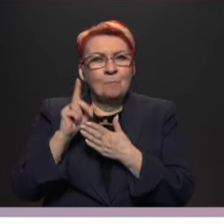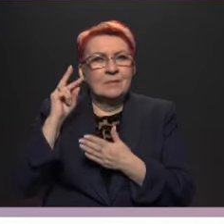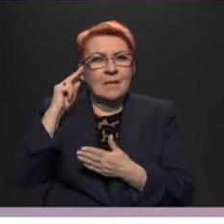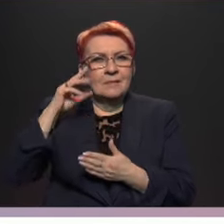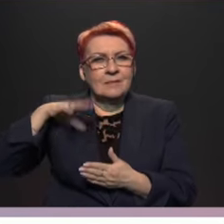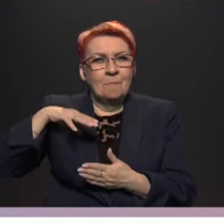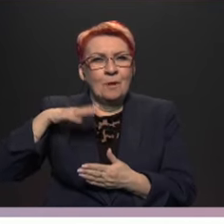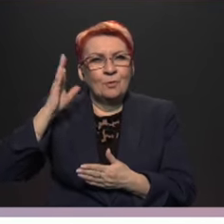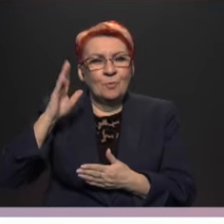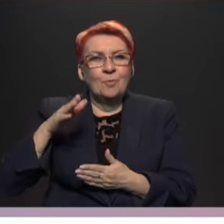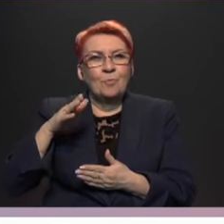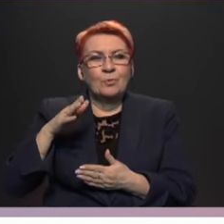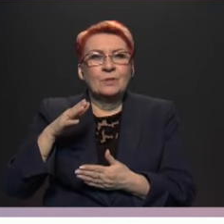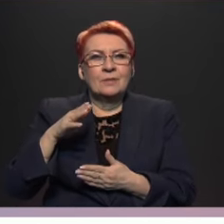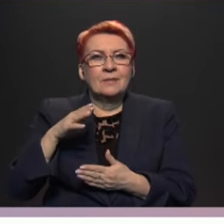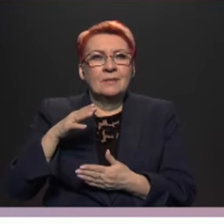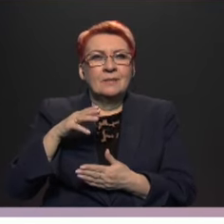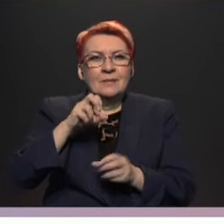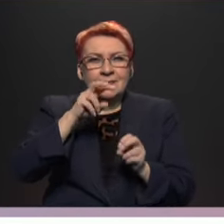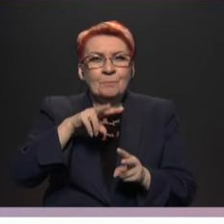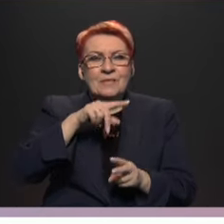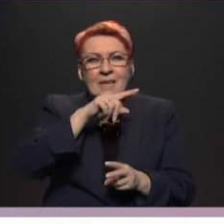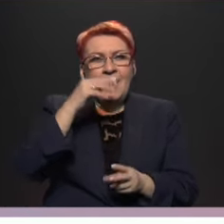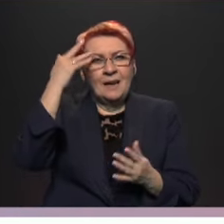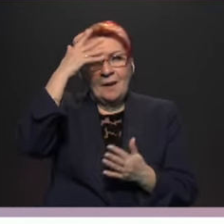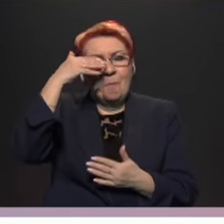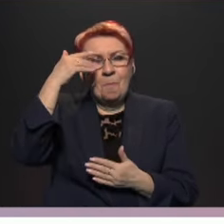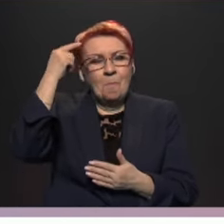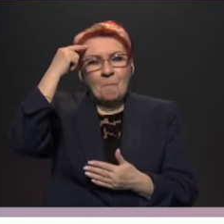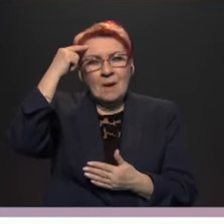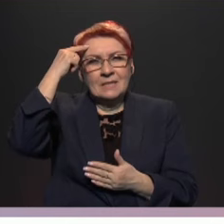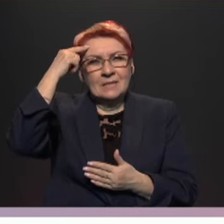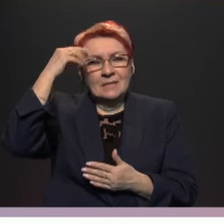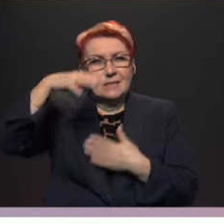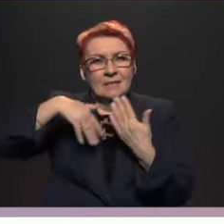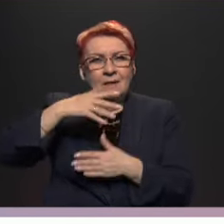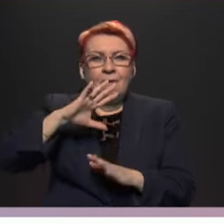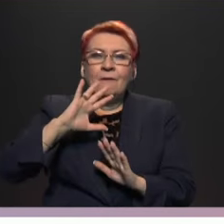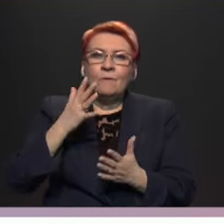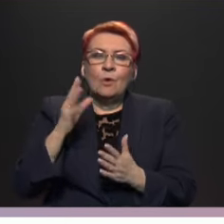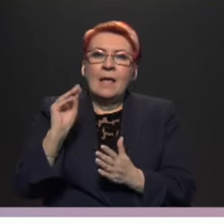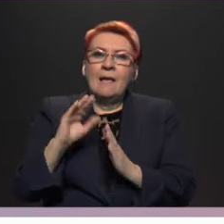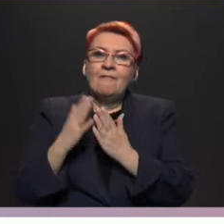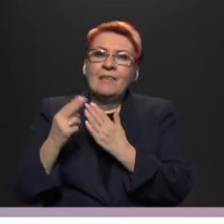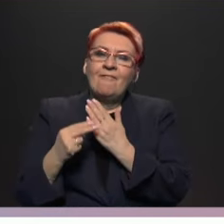потом наводить на какие-то мысли. А вдруг вот в Евангелии было